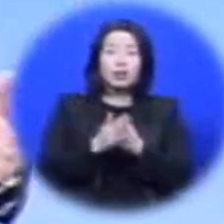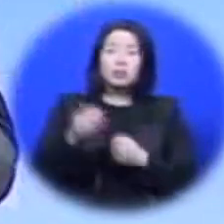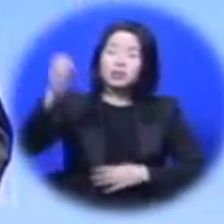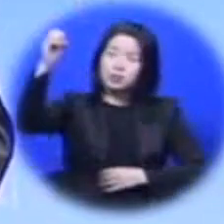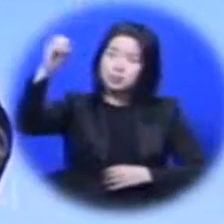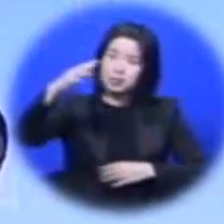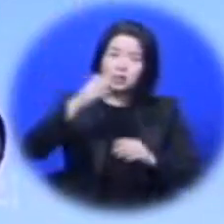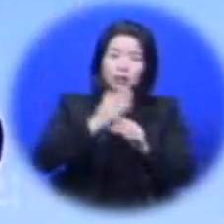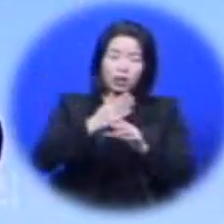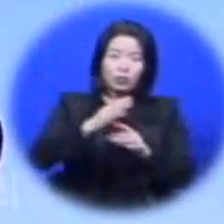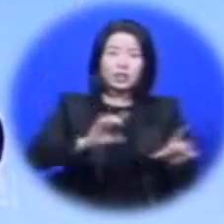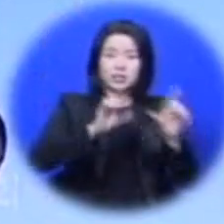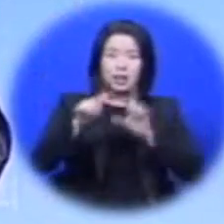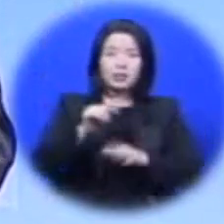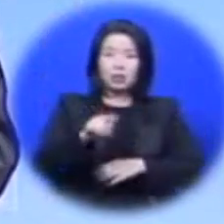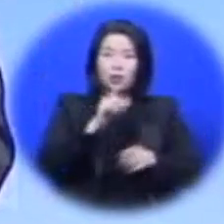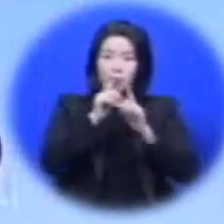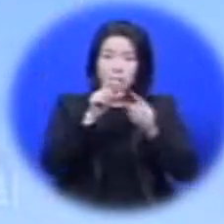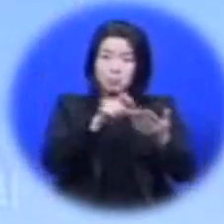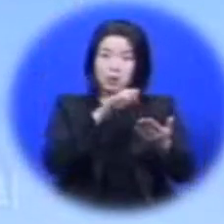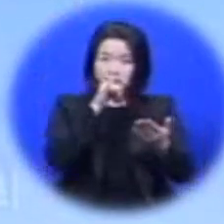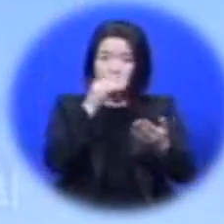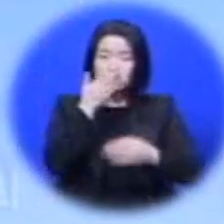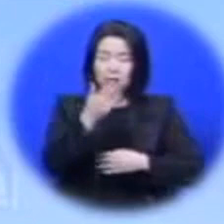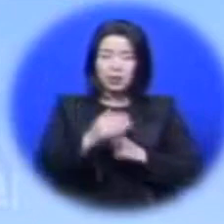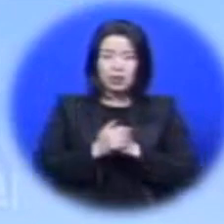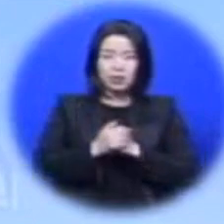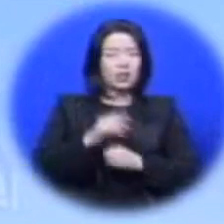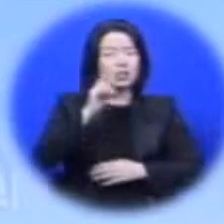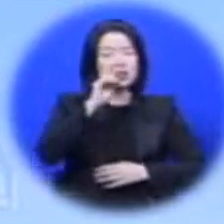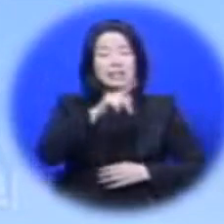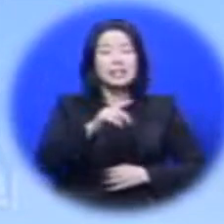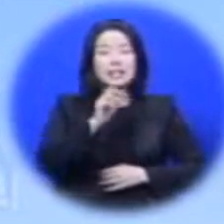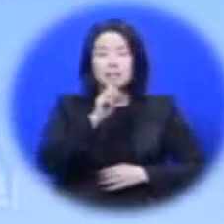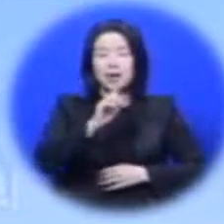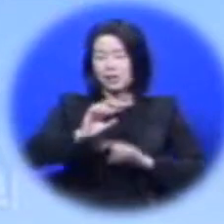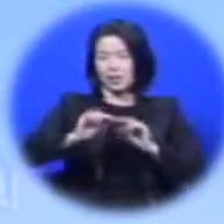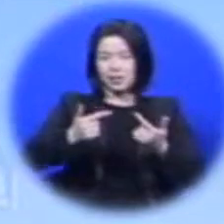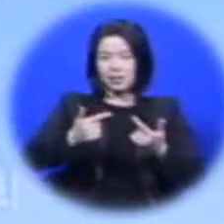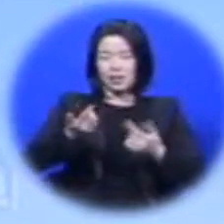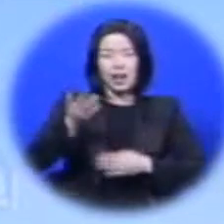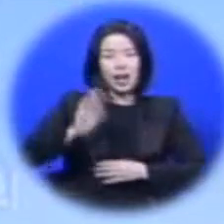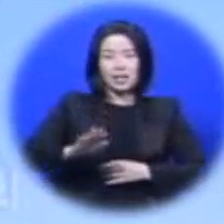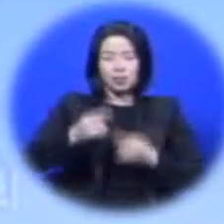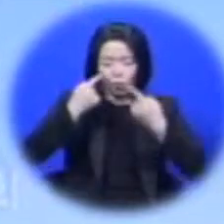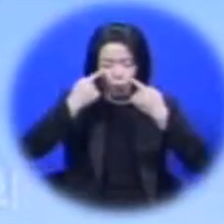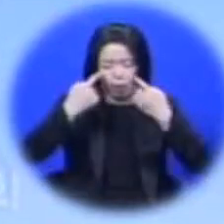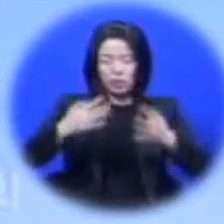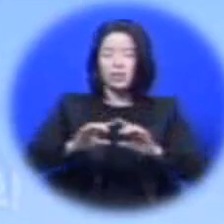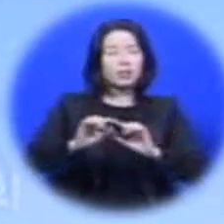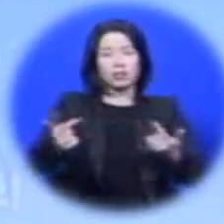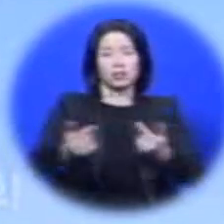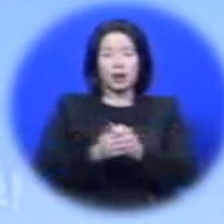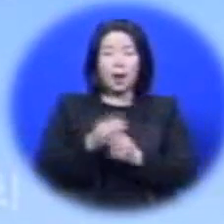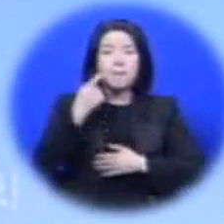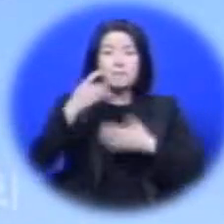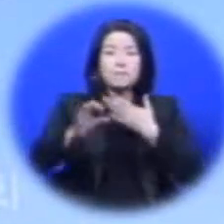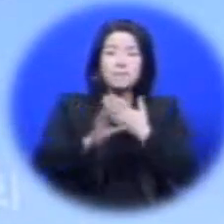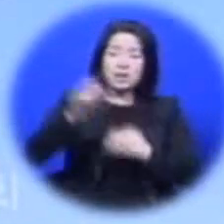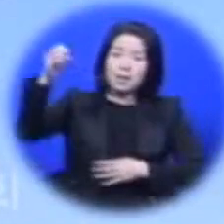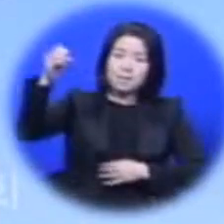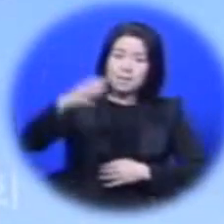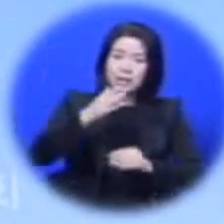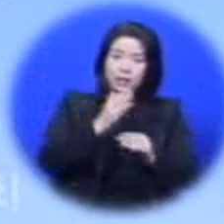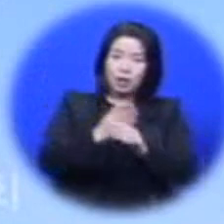가운데 사는 것이라고 하지요. 틀린 말은 아니지만 정확한 표현이 아닙니다. 만약에 빛 가운데